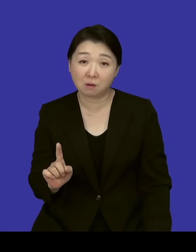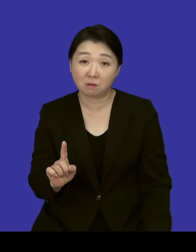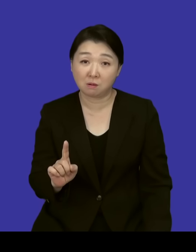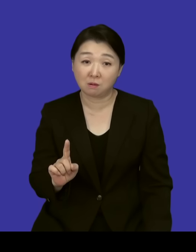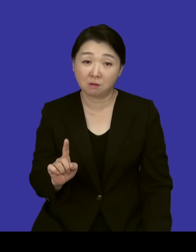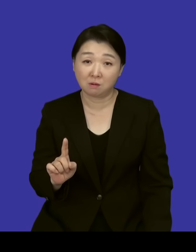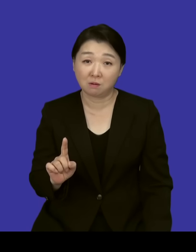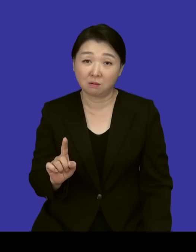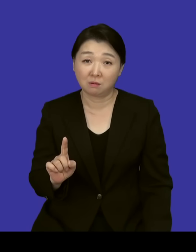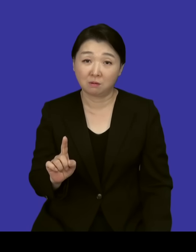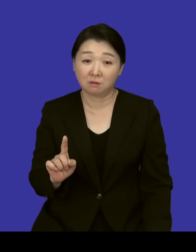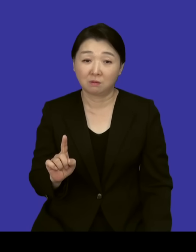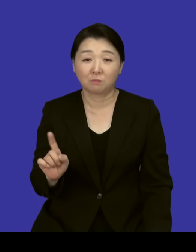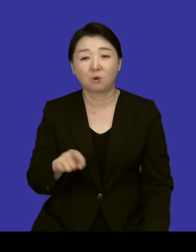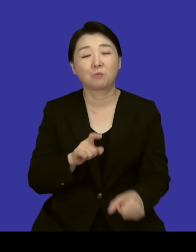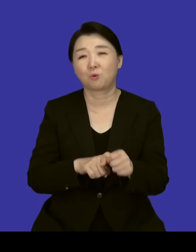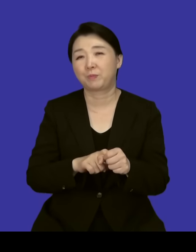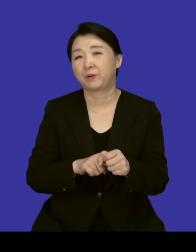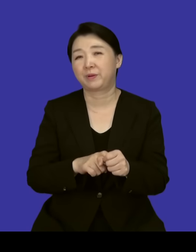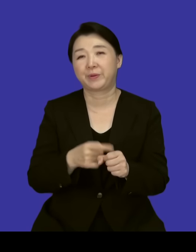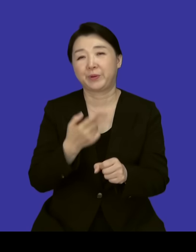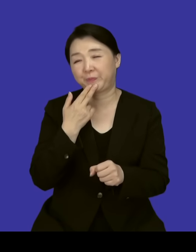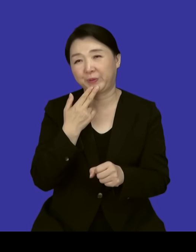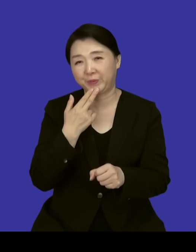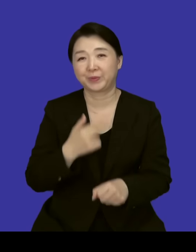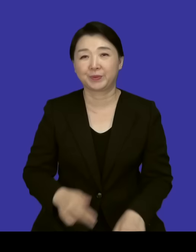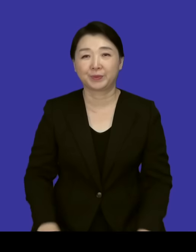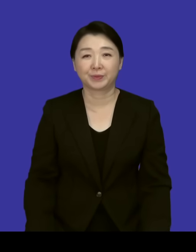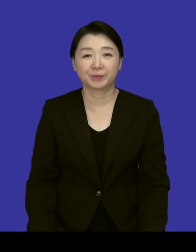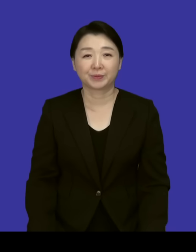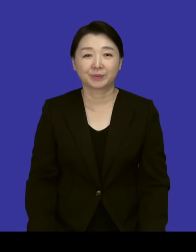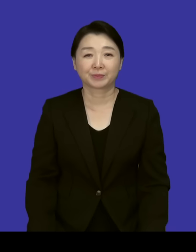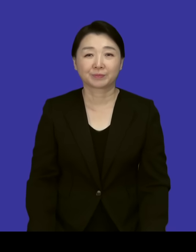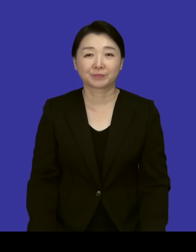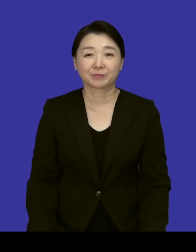보면 얻는 거예요. 네.